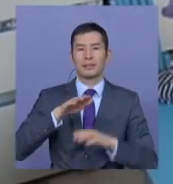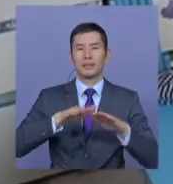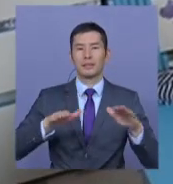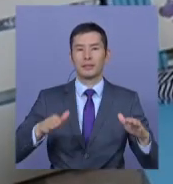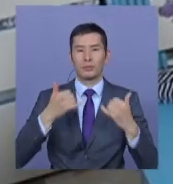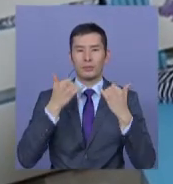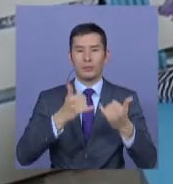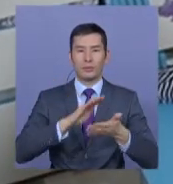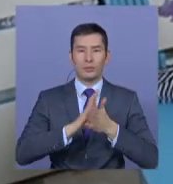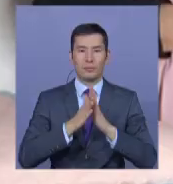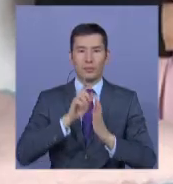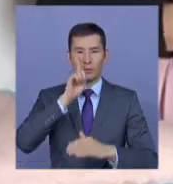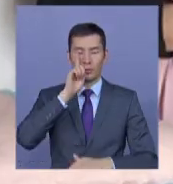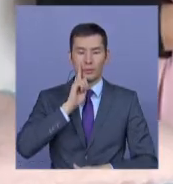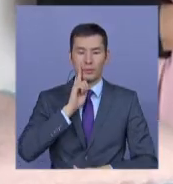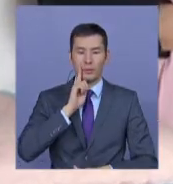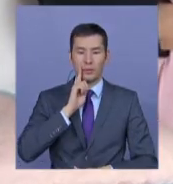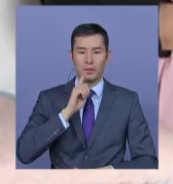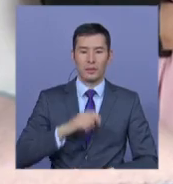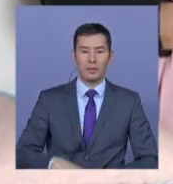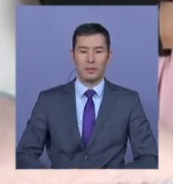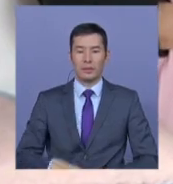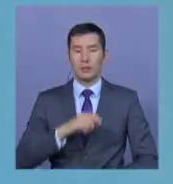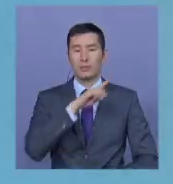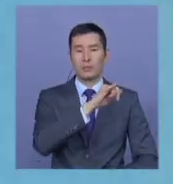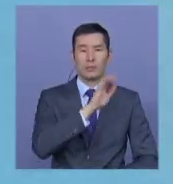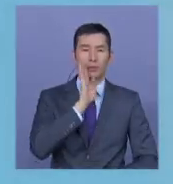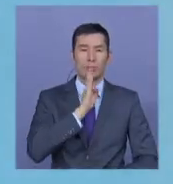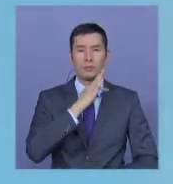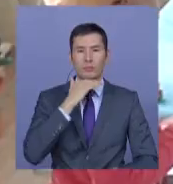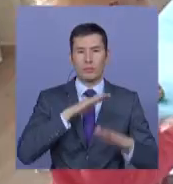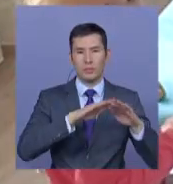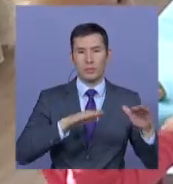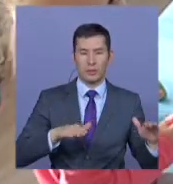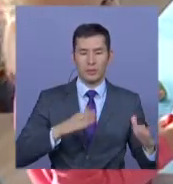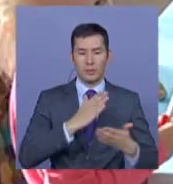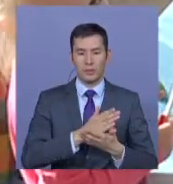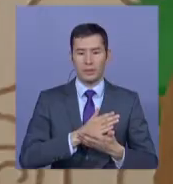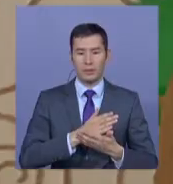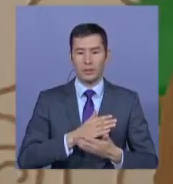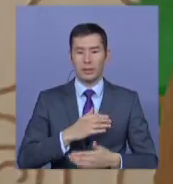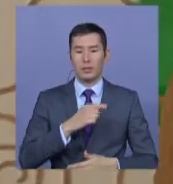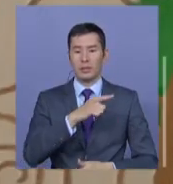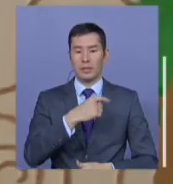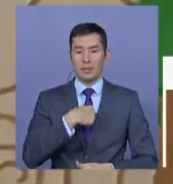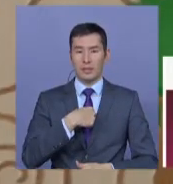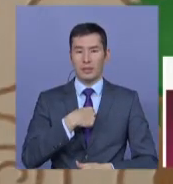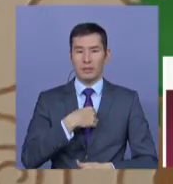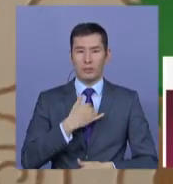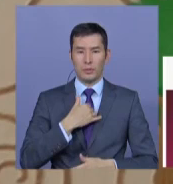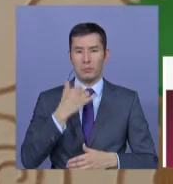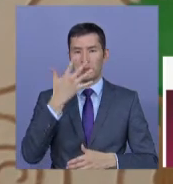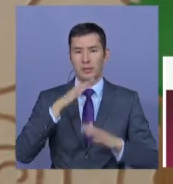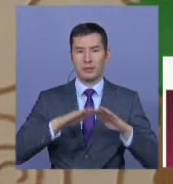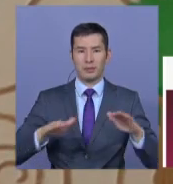өнегелі ұрпақ тәрбиелеу. Көпбалалы ана балаларды жан-жақты дамыту үшін атсалысатындарын айтады. Я сама мама пятерых детей. Өзім 5